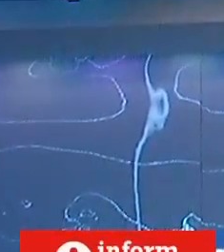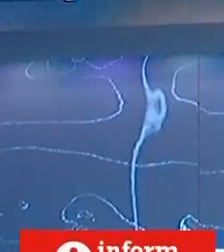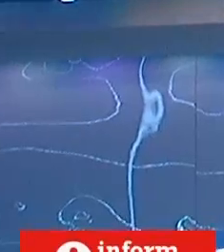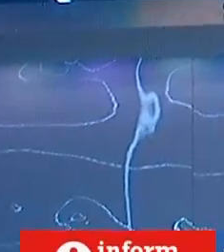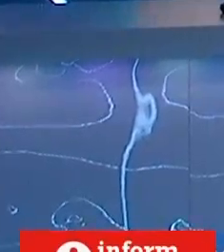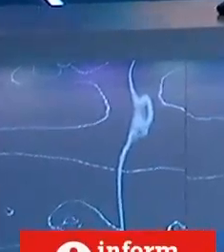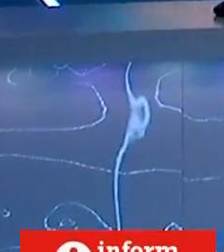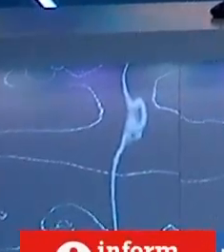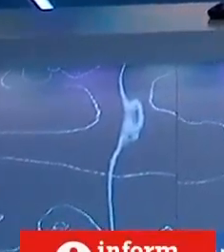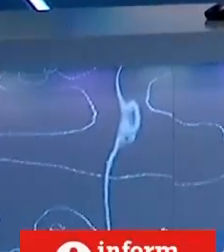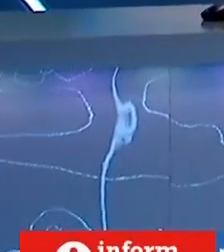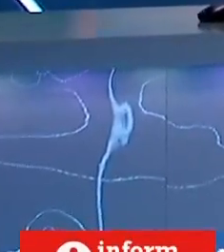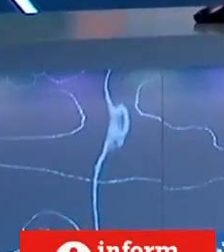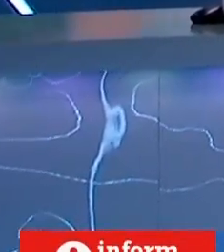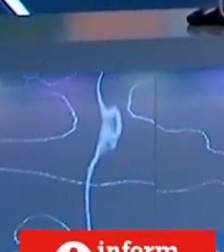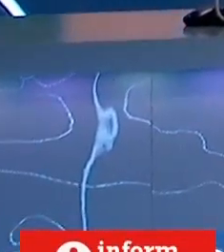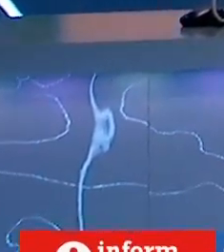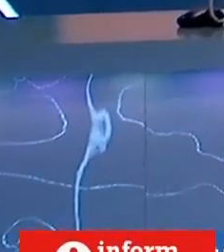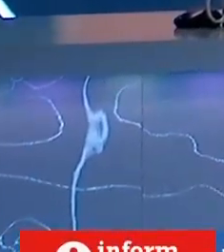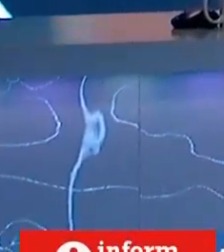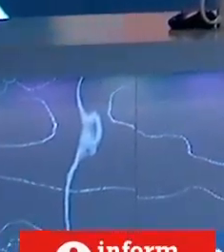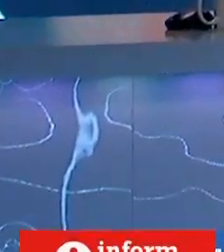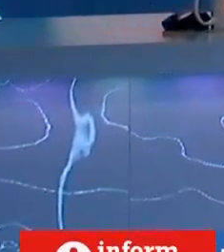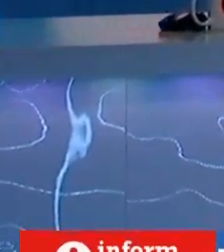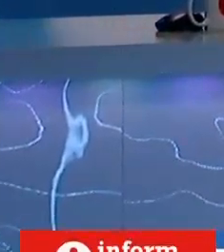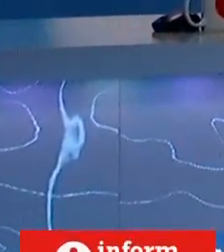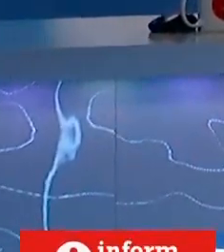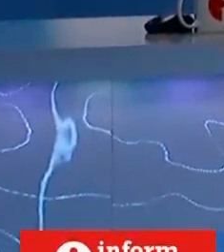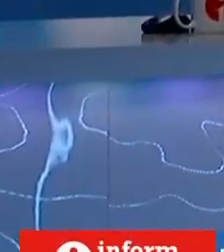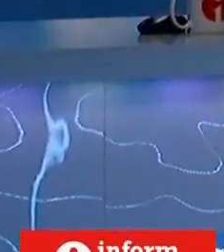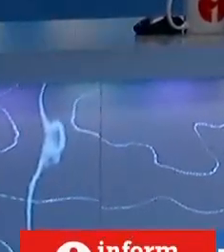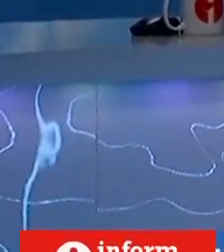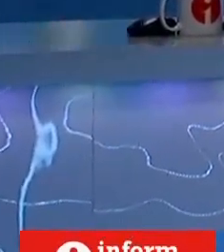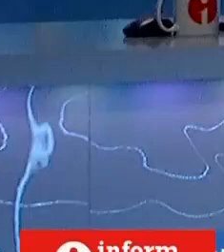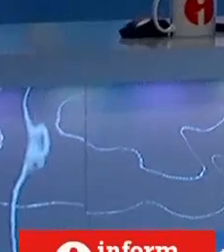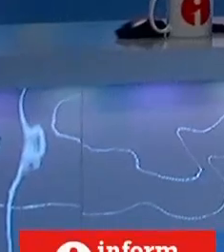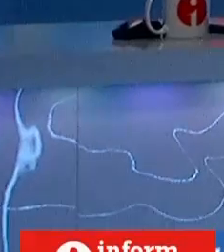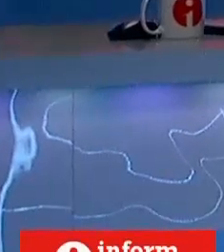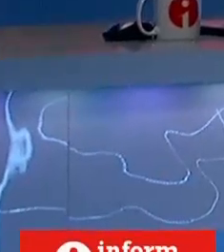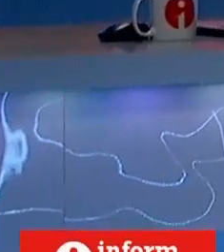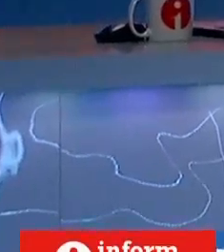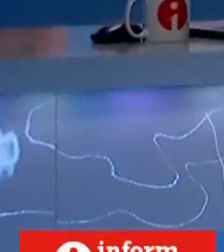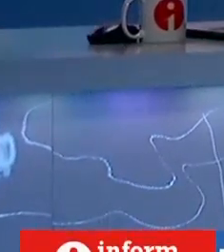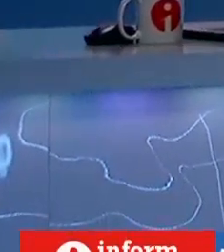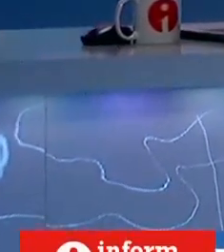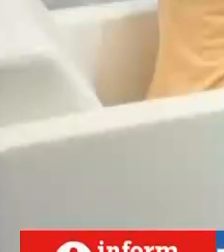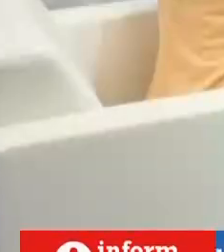МВФ, в республиках этого региона инфляция останется устойчивой. Свой прогноз исследователи озвучили в